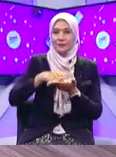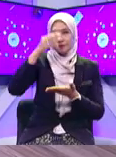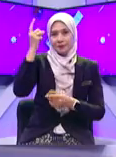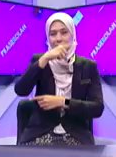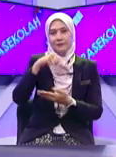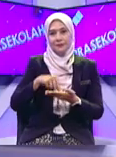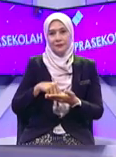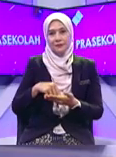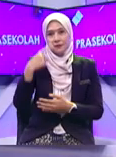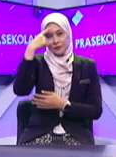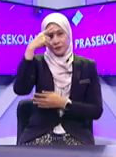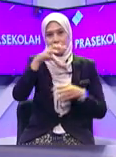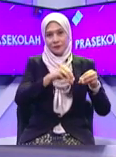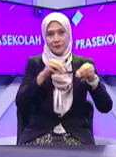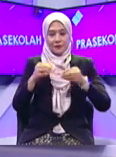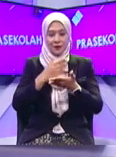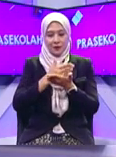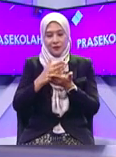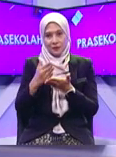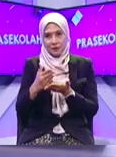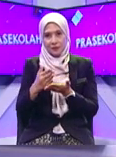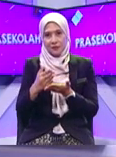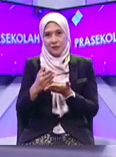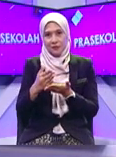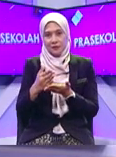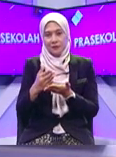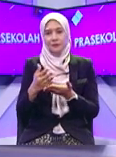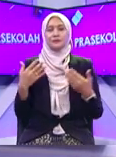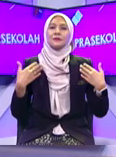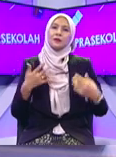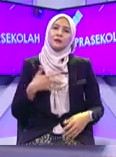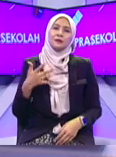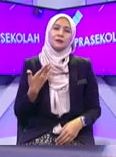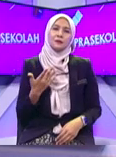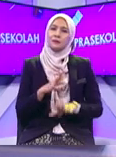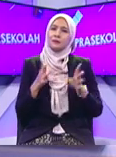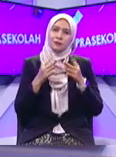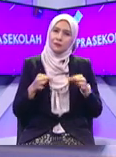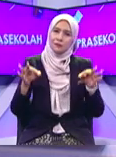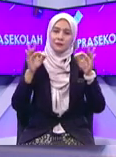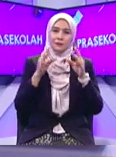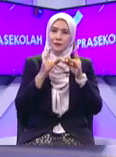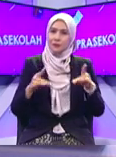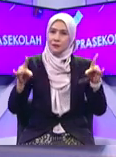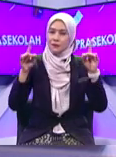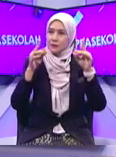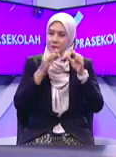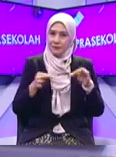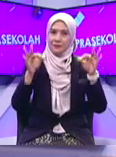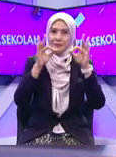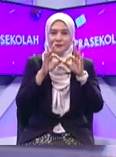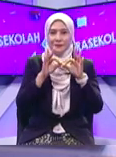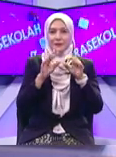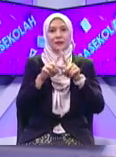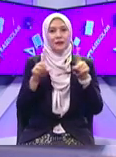operasi tolak nih sebenarnya kita rasa macam ada setengah orang rasa macam tak penting tapi sebenarnya operasi tolak ini sangat penting dalam